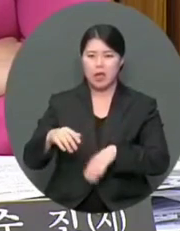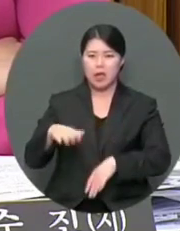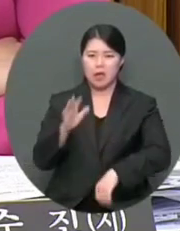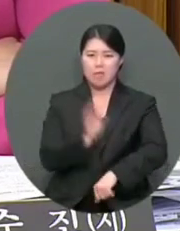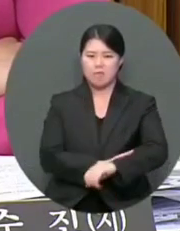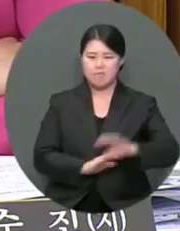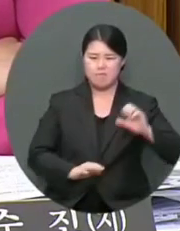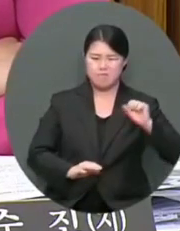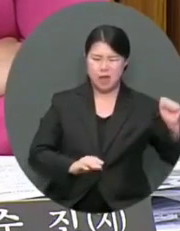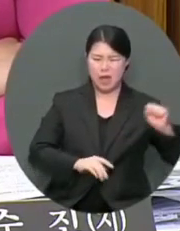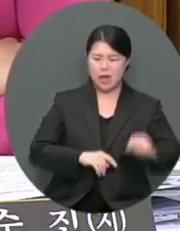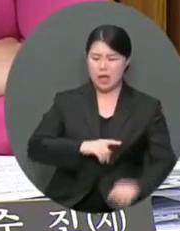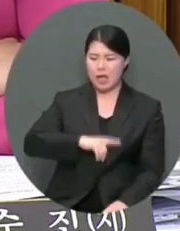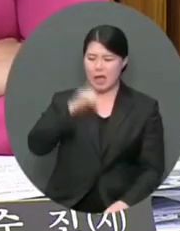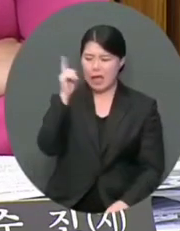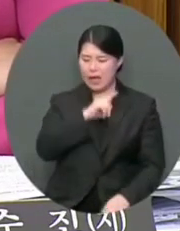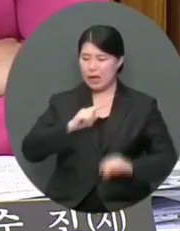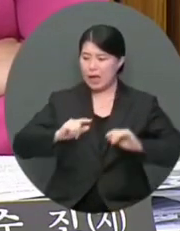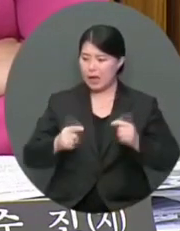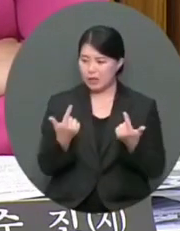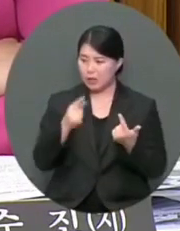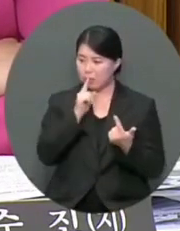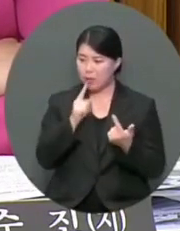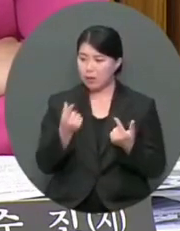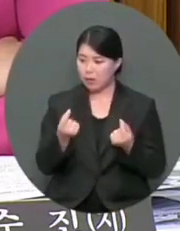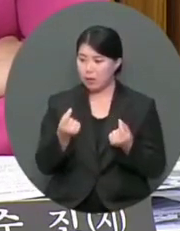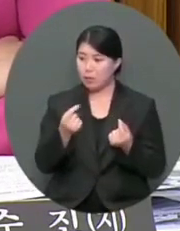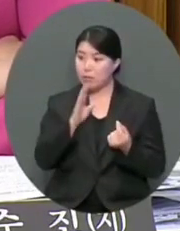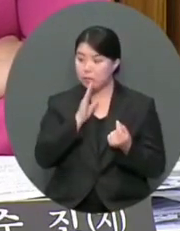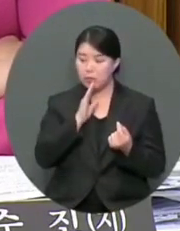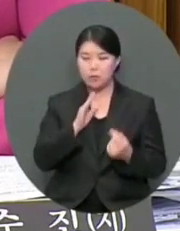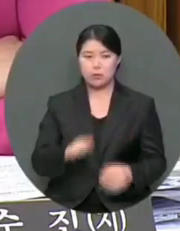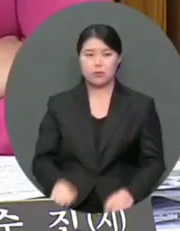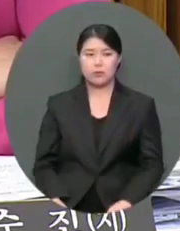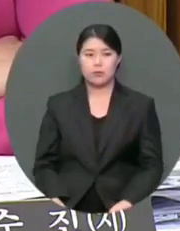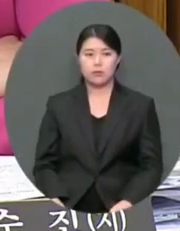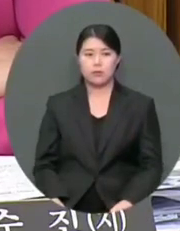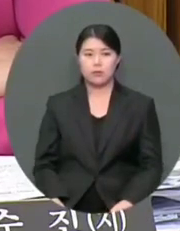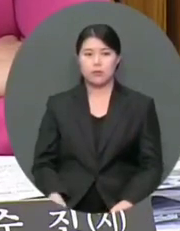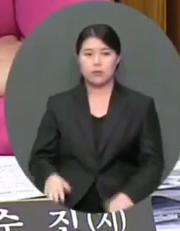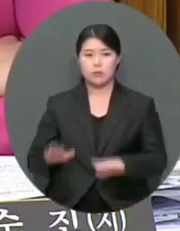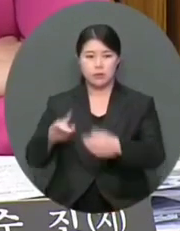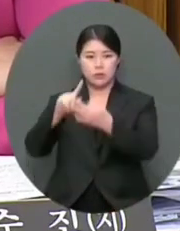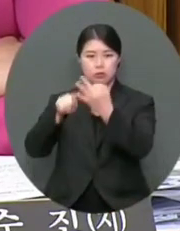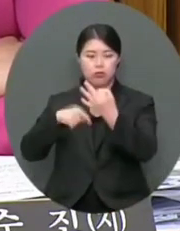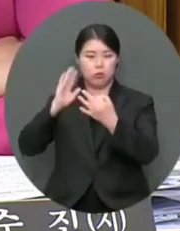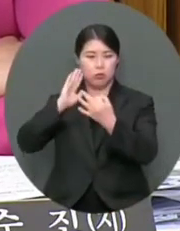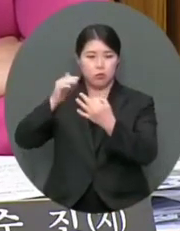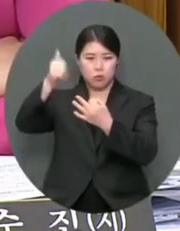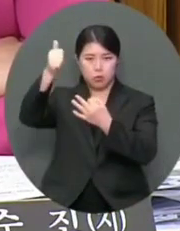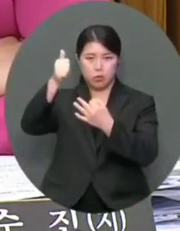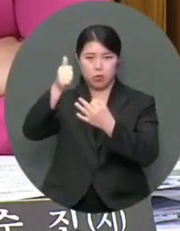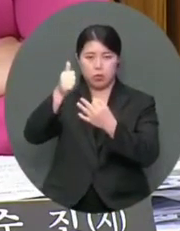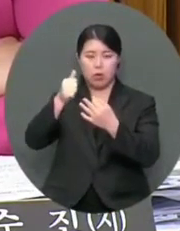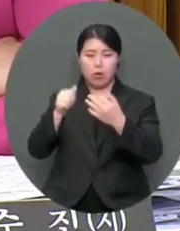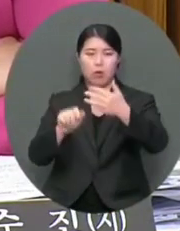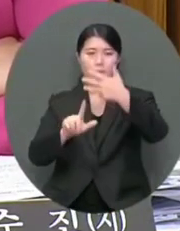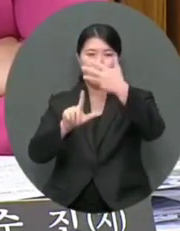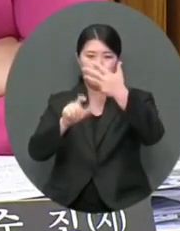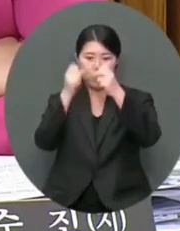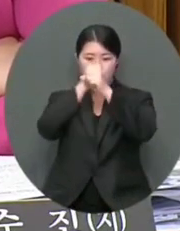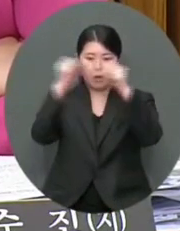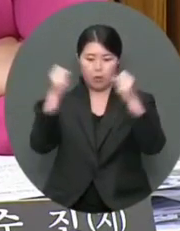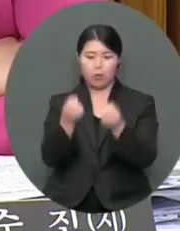결코 악이 아니다 이런 표현을 하셨습니다. 맞죠? 예, 그렇습니다. 윤석열 대통령이 올해 광복절 기념사에서